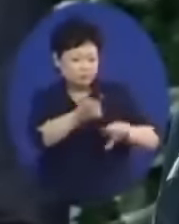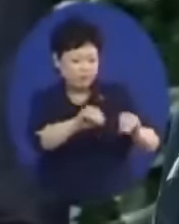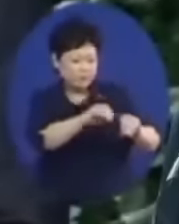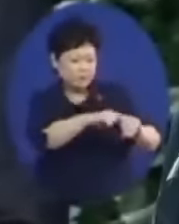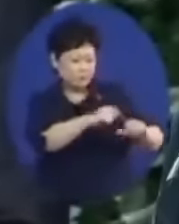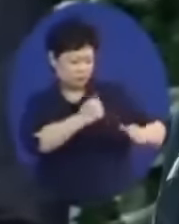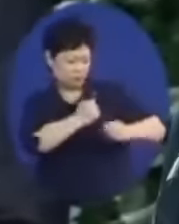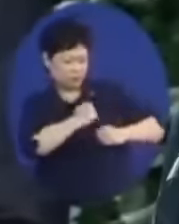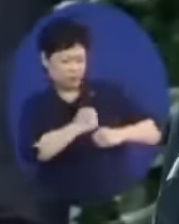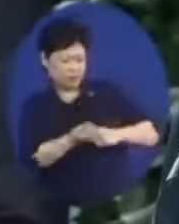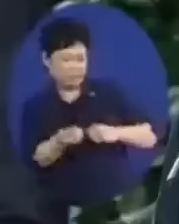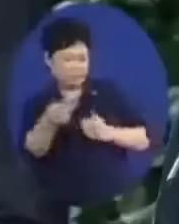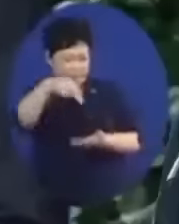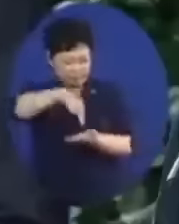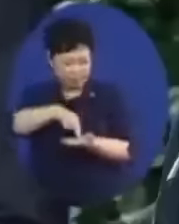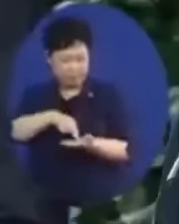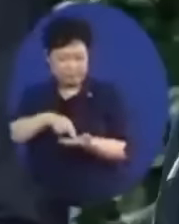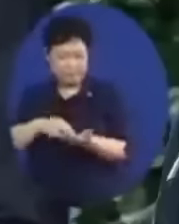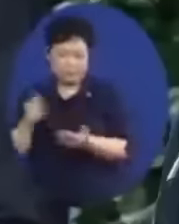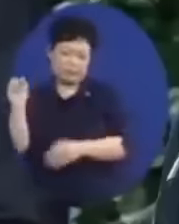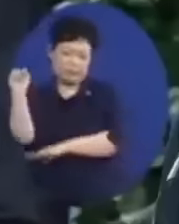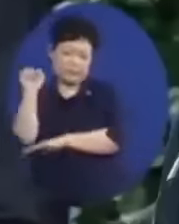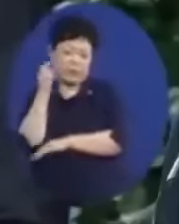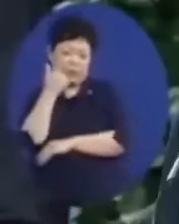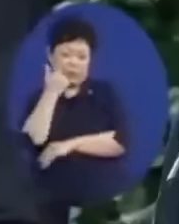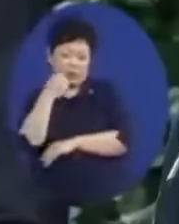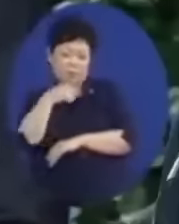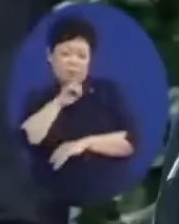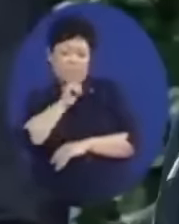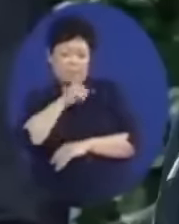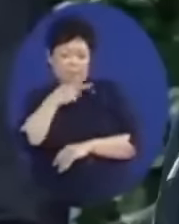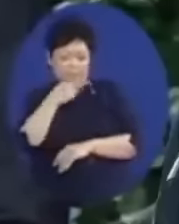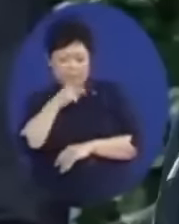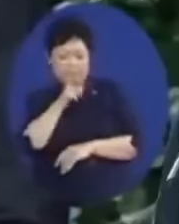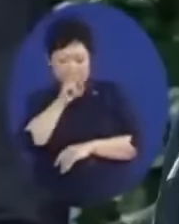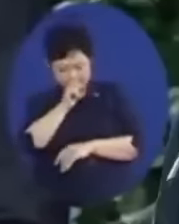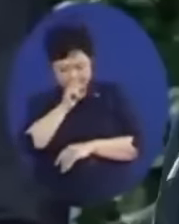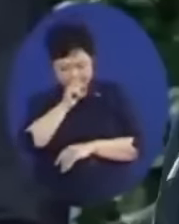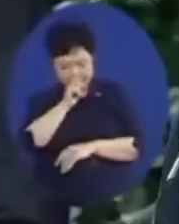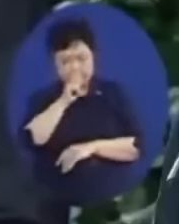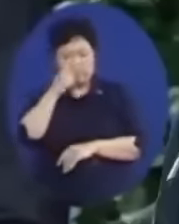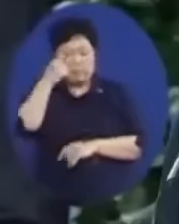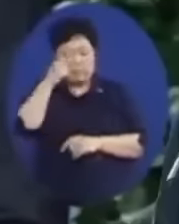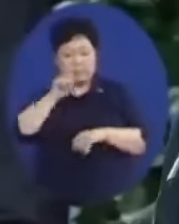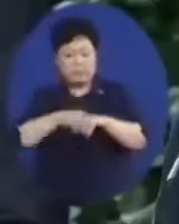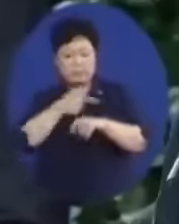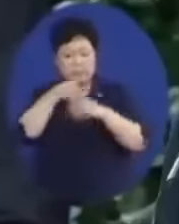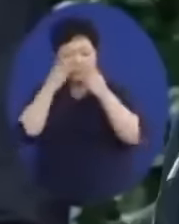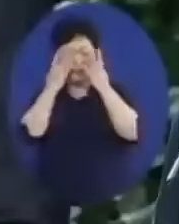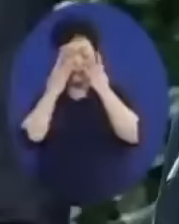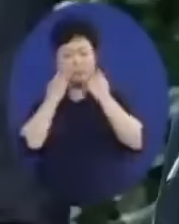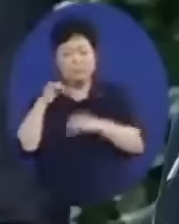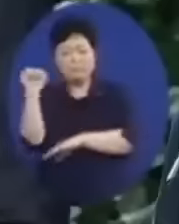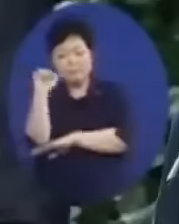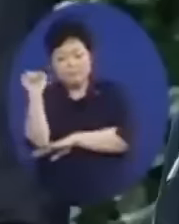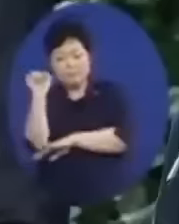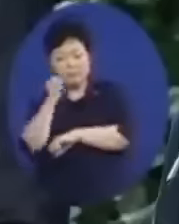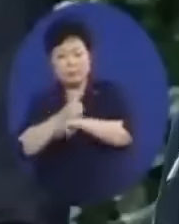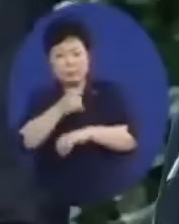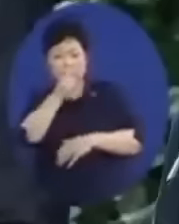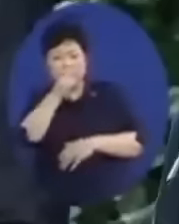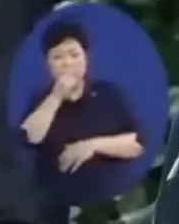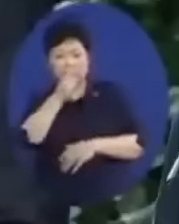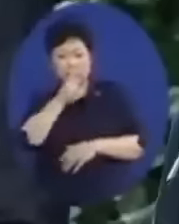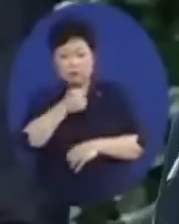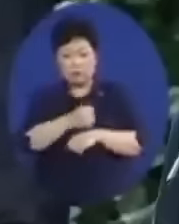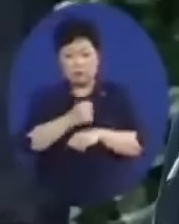태웠습니다. 그러나 그 아버지는 아무 말도 안 하고 눈물을 줄줄줄 흘리면서 차를 운전하니까 군인이 옆에서